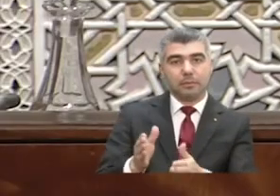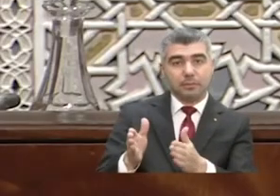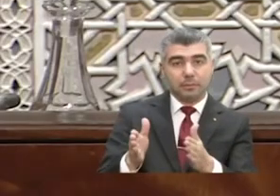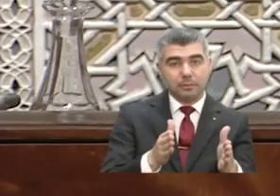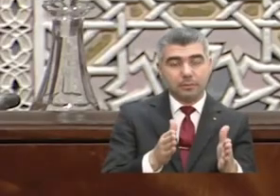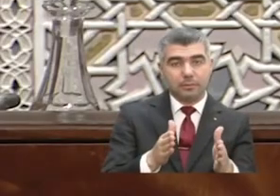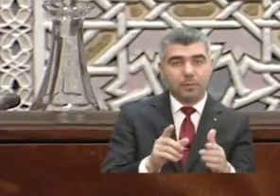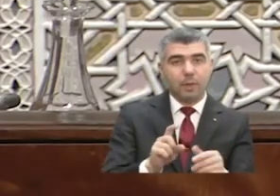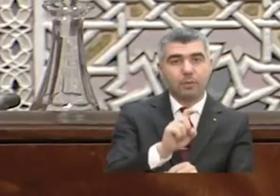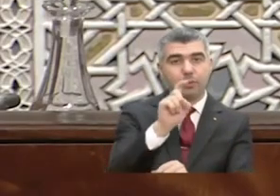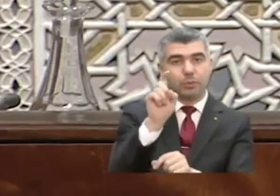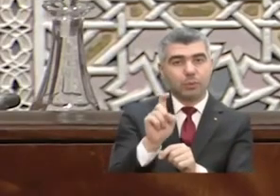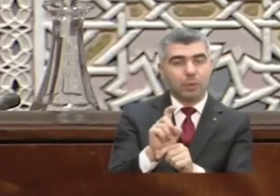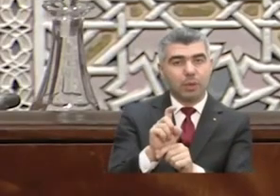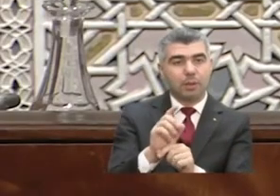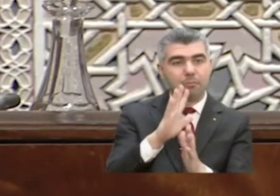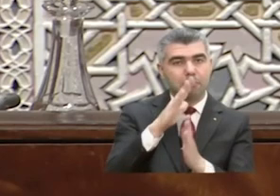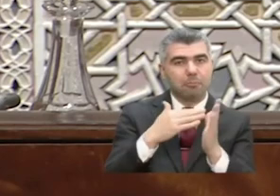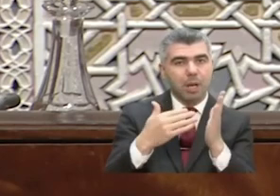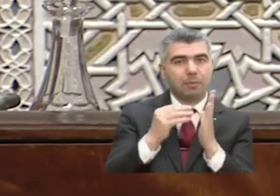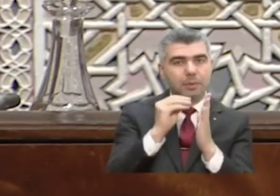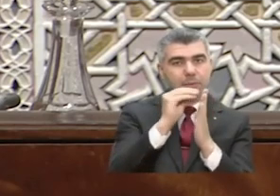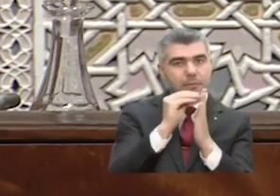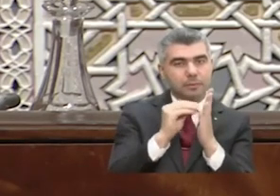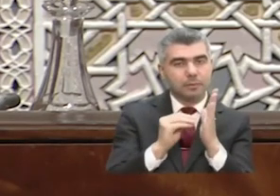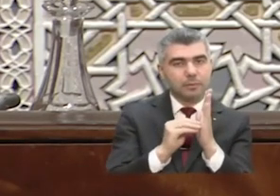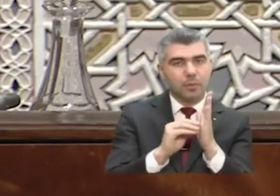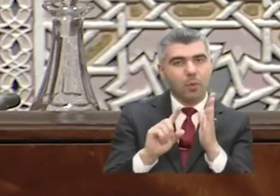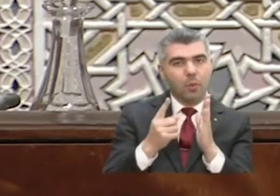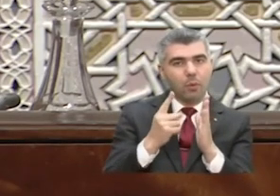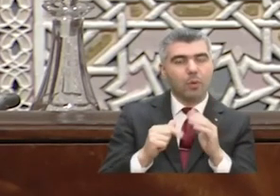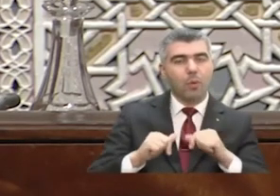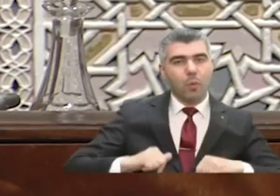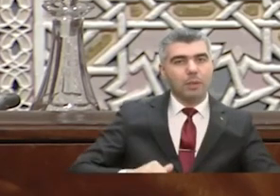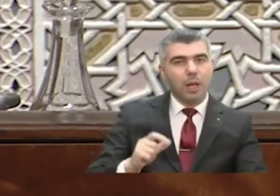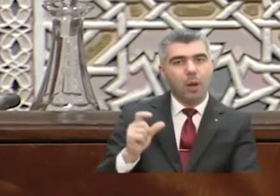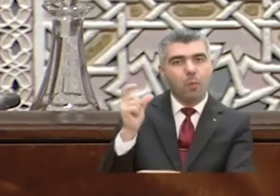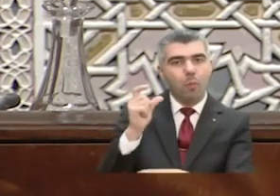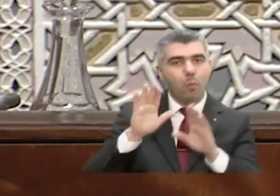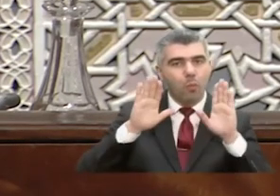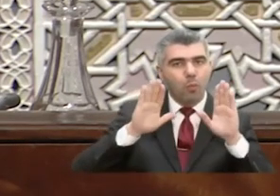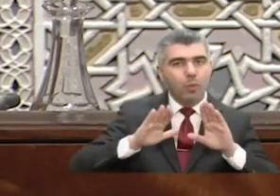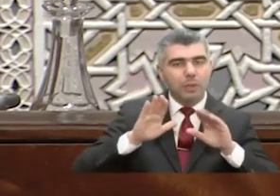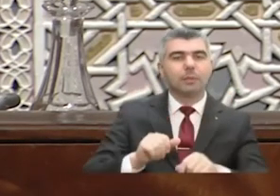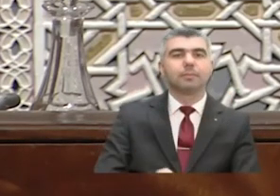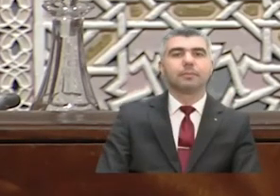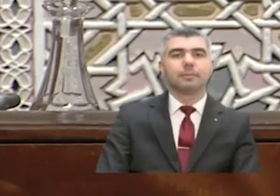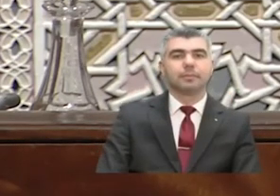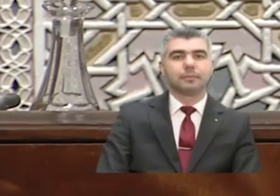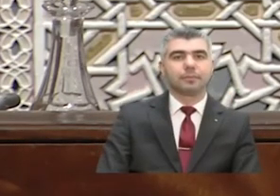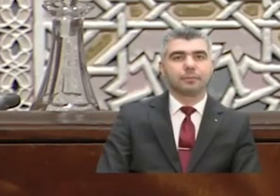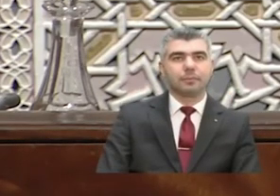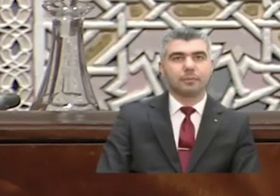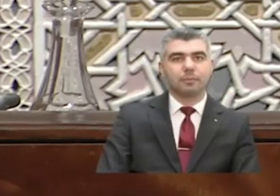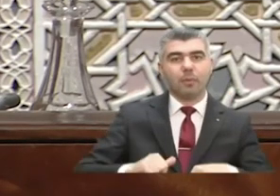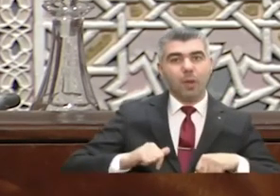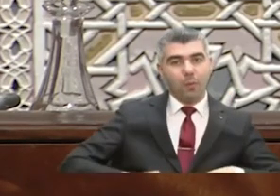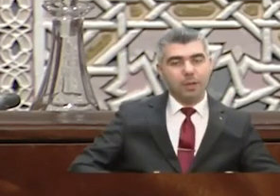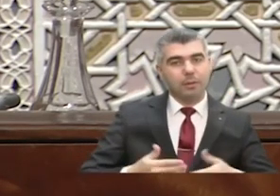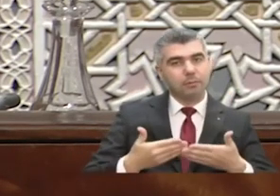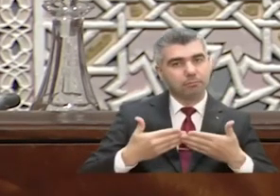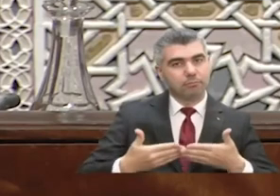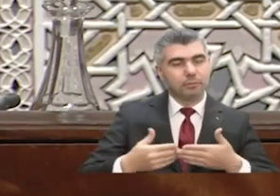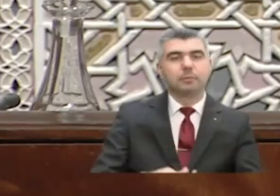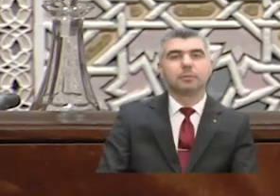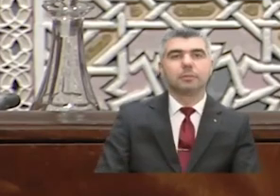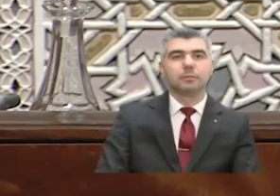الآن في بسط الأسئلة الشفوية المدرجة بجدول أعمالنا، نستهلها بقطاع الأوقاف والشؤون الإسلامية. مرحباً بكم السيد الوزير